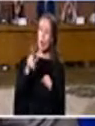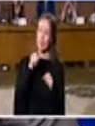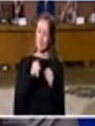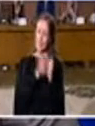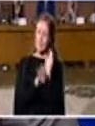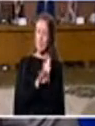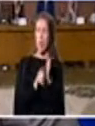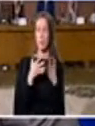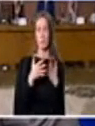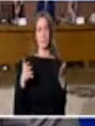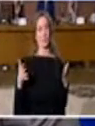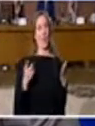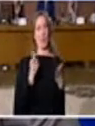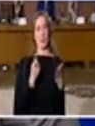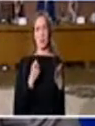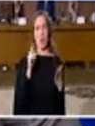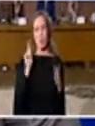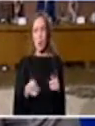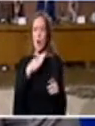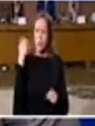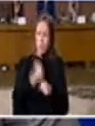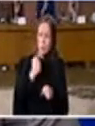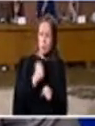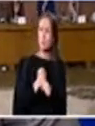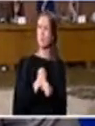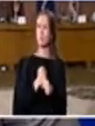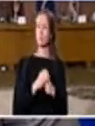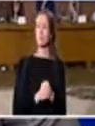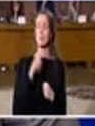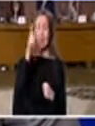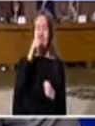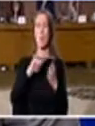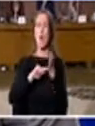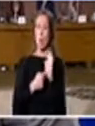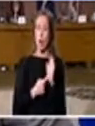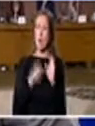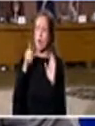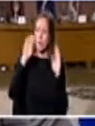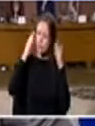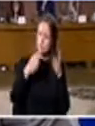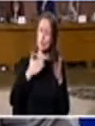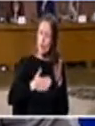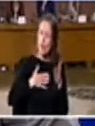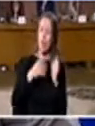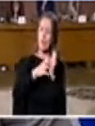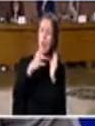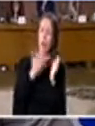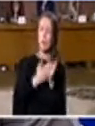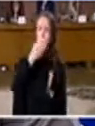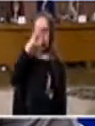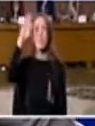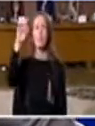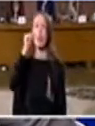izazovi koji zahtevaju puno rada i angažovanja. Srbija je pokazala svoju posvećenost daljem unapređenju ljudskih i